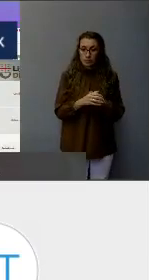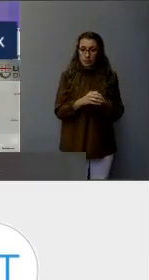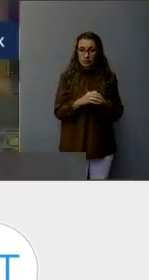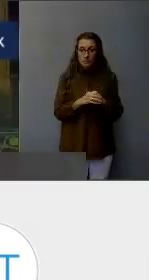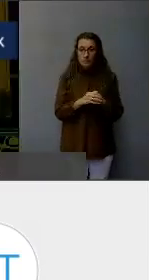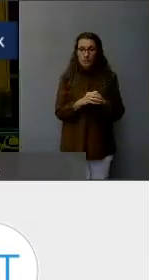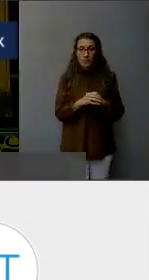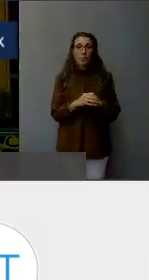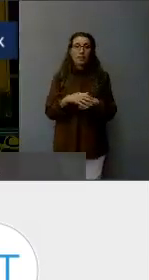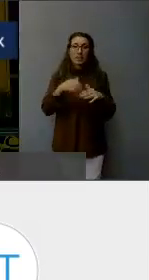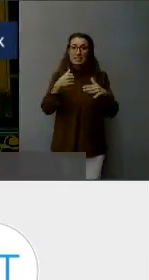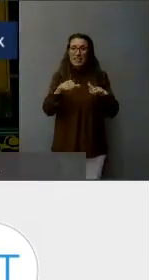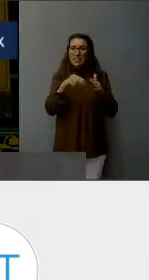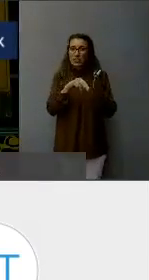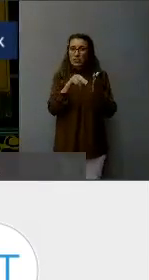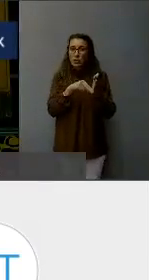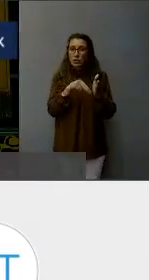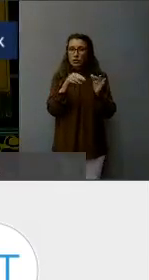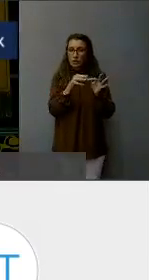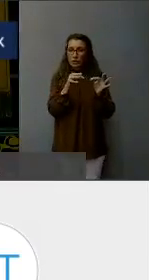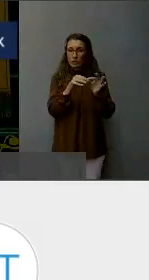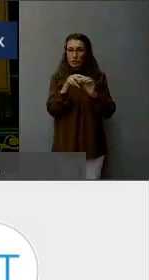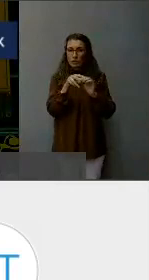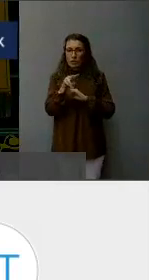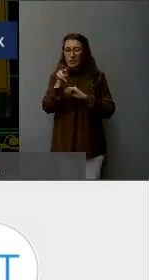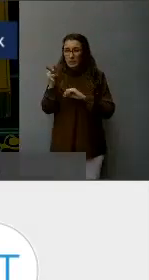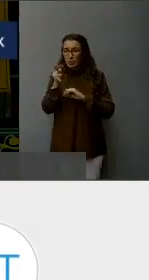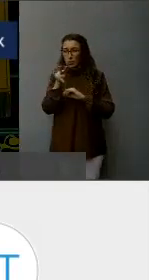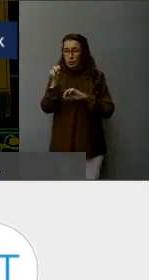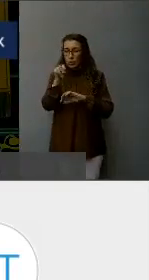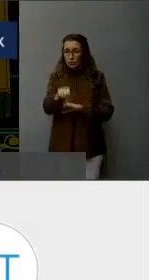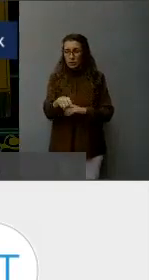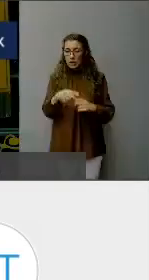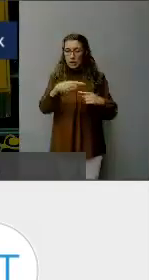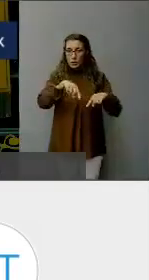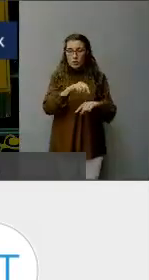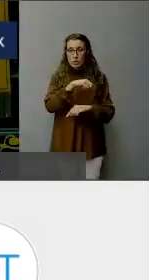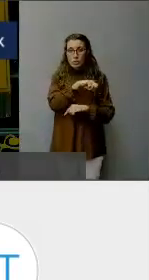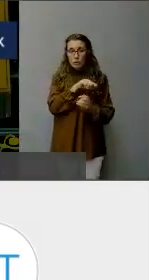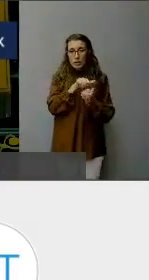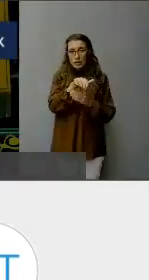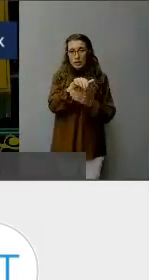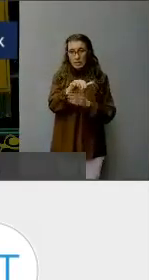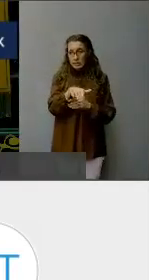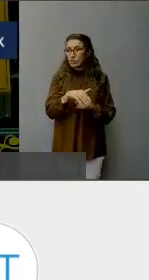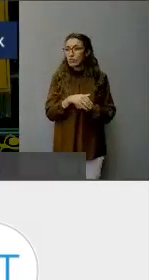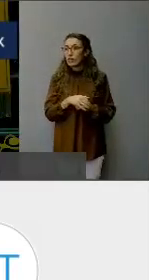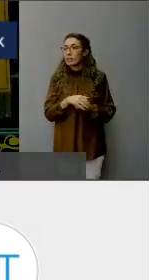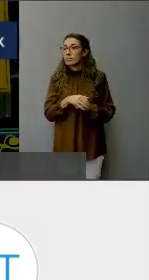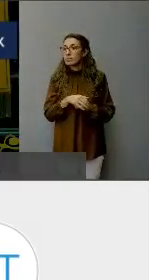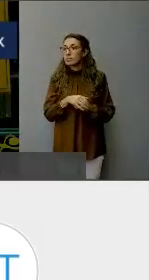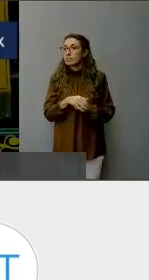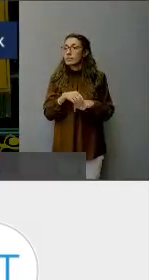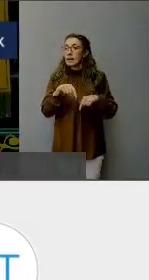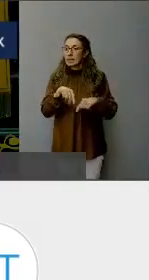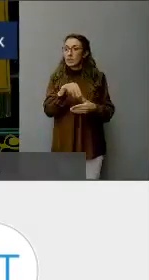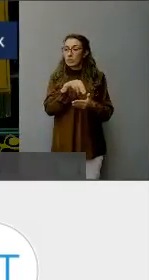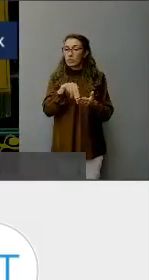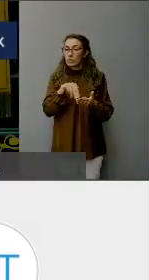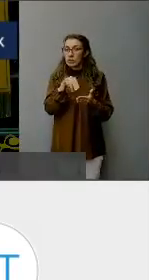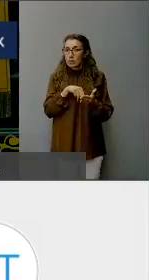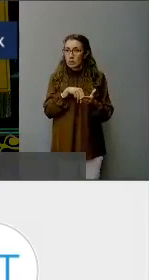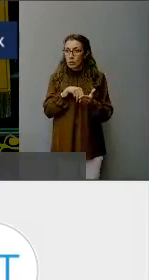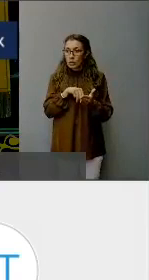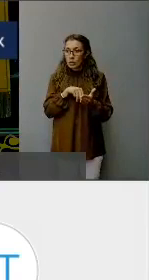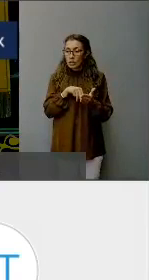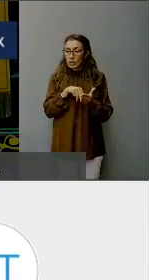16 voti favorevoli 23 22 contrari il consiglio comunale respinge pongo ora in votazione il